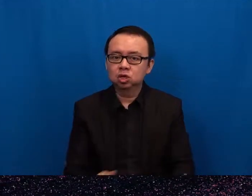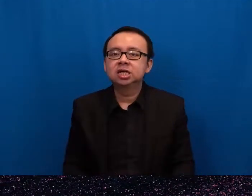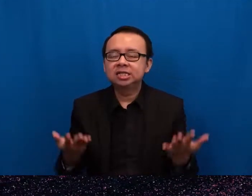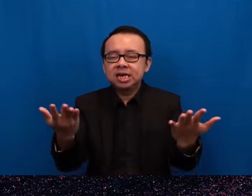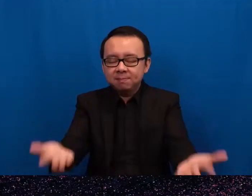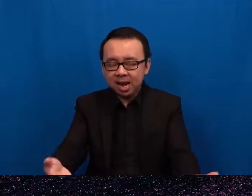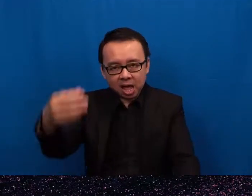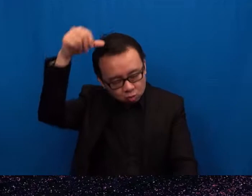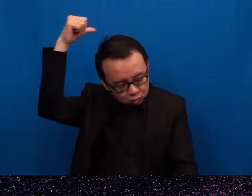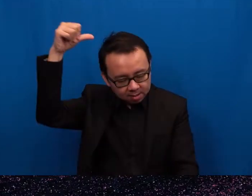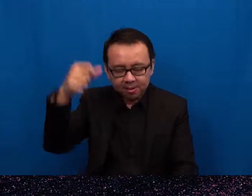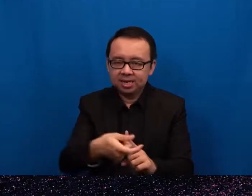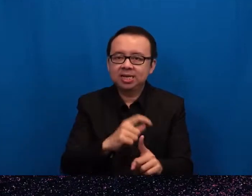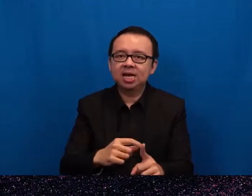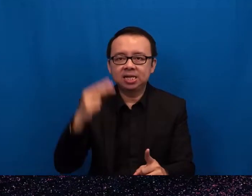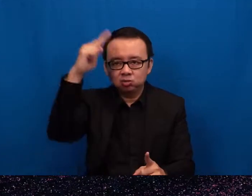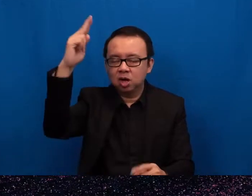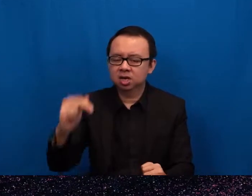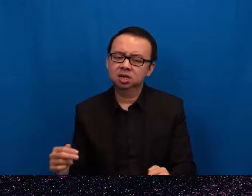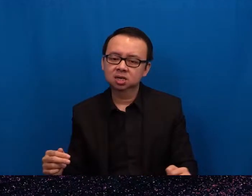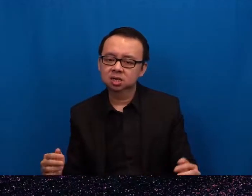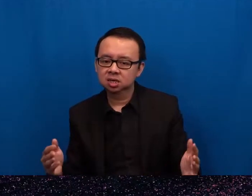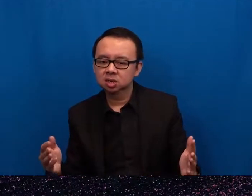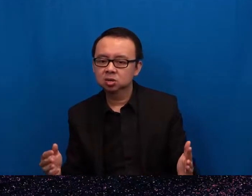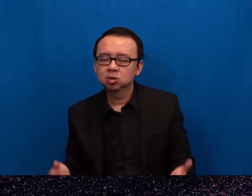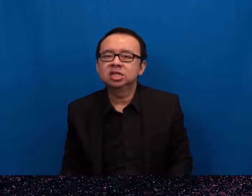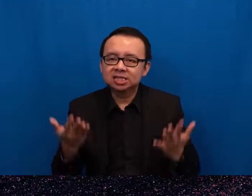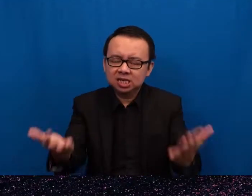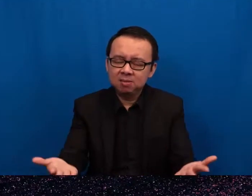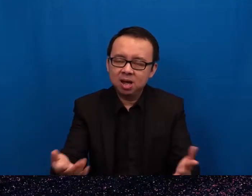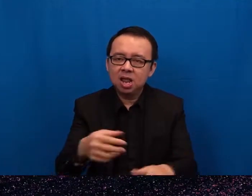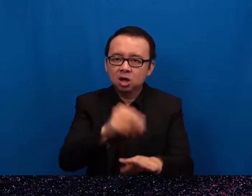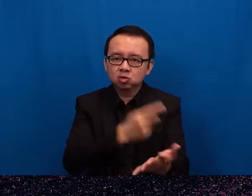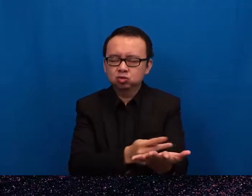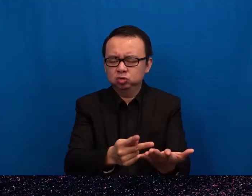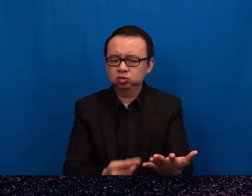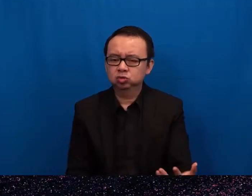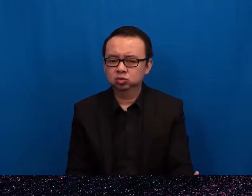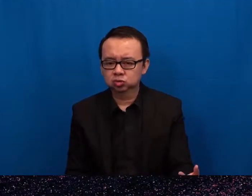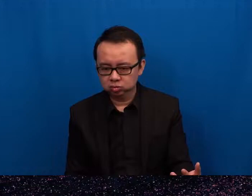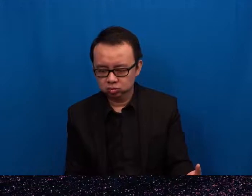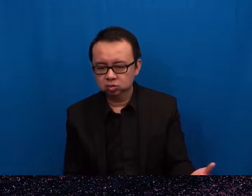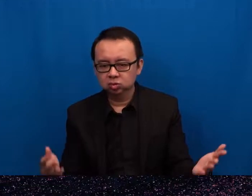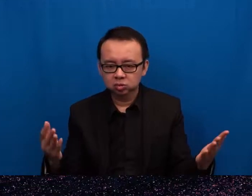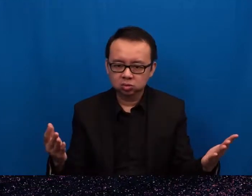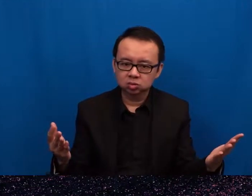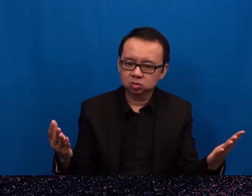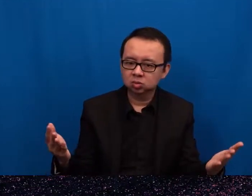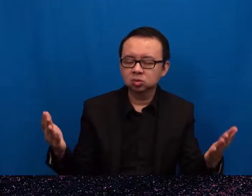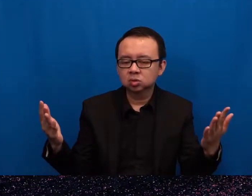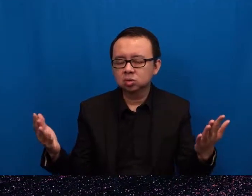urapan kuramaka shanana matagamanama. Iramatagamayama. Receive the anointing of the Holy Spirit. Receive the anointing of the Holy